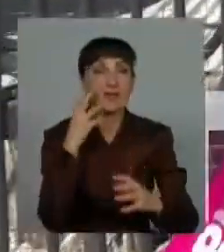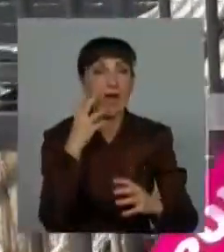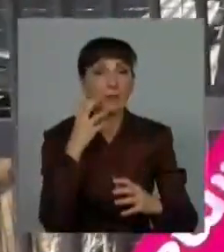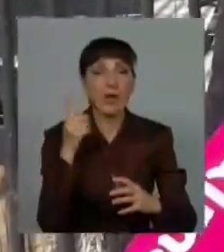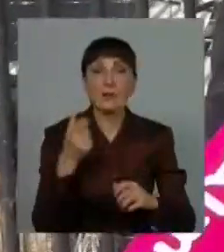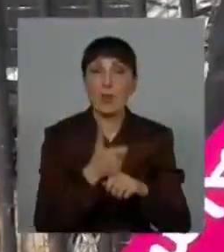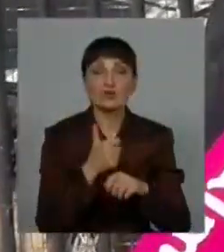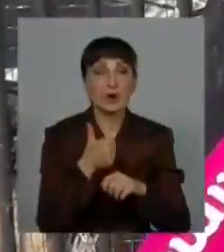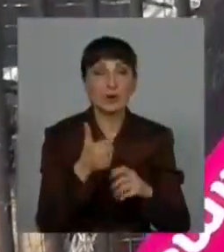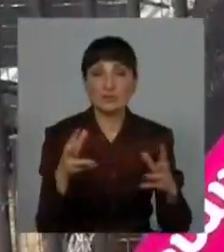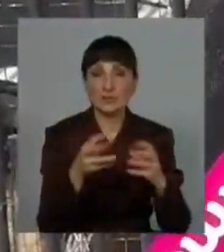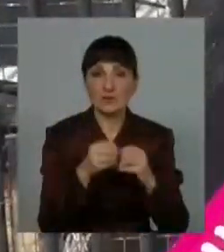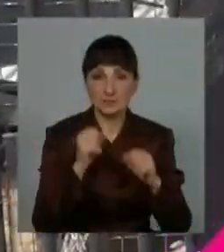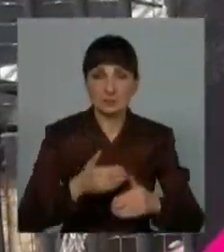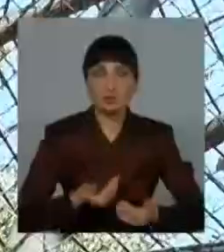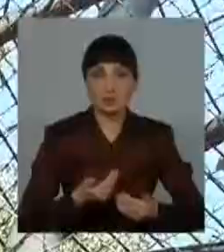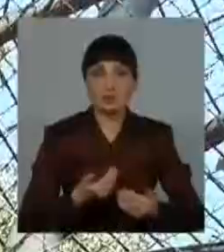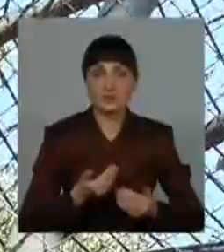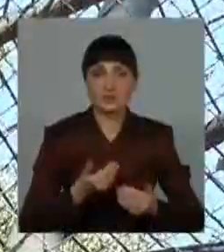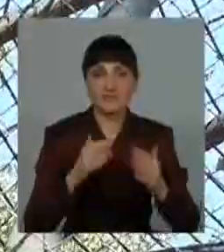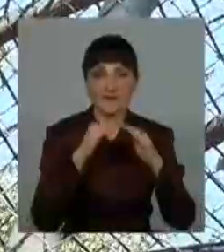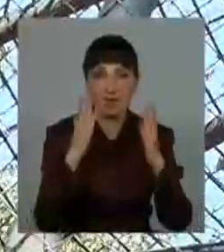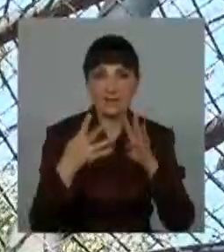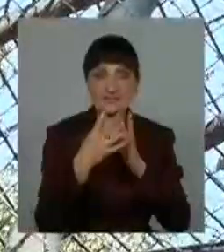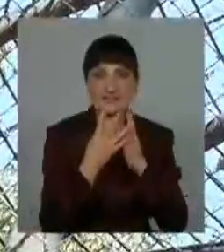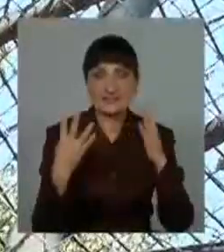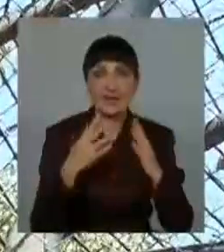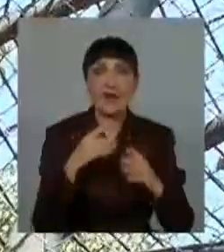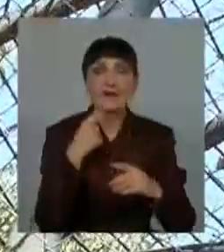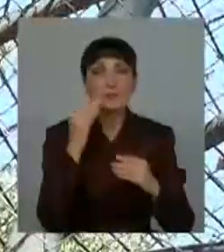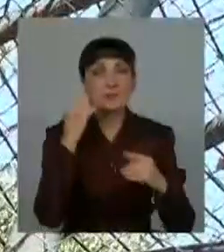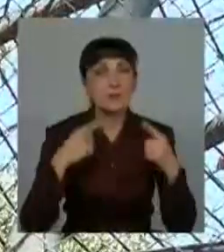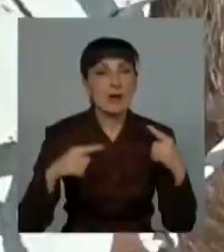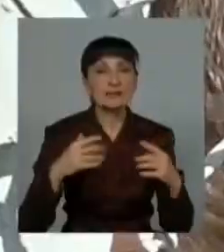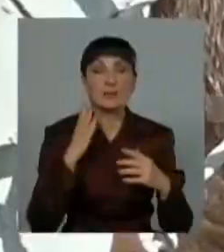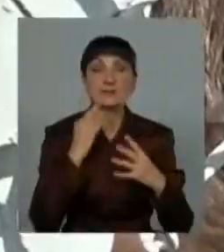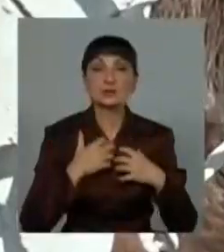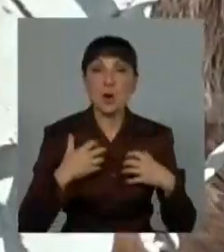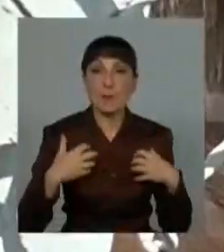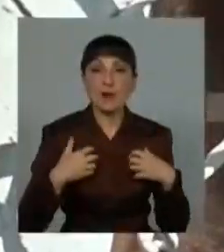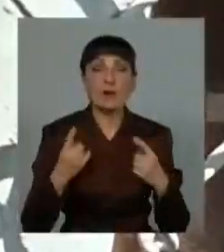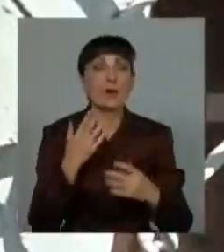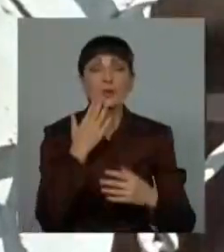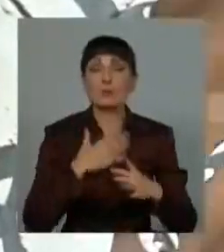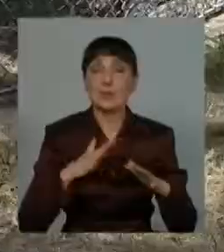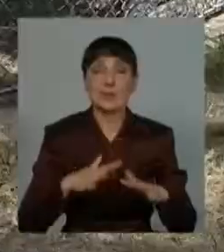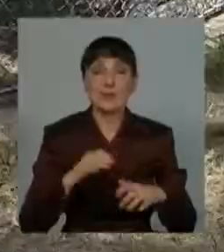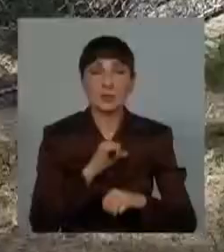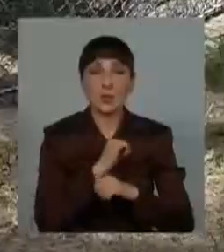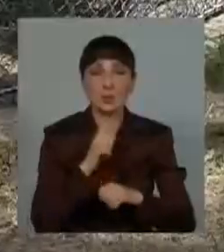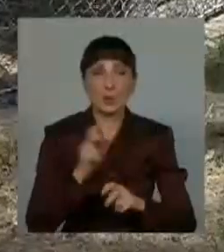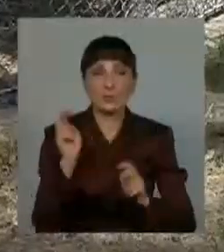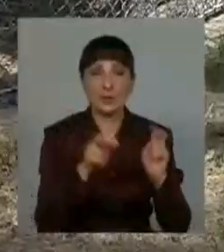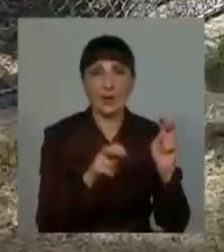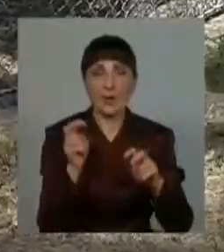Зверьки хорошо уживаются в заповедниках. Несмотря на противоречивые мнения, алматинский зоопарк остается излюбленным местом отдыха